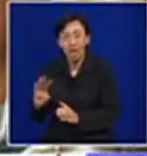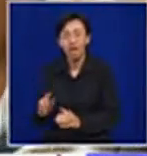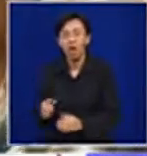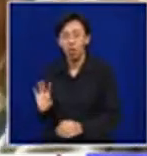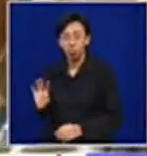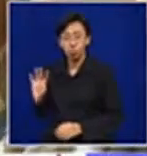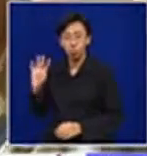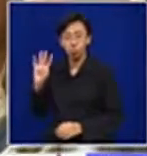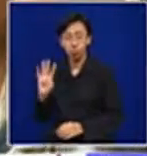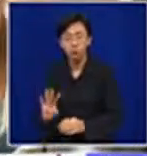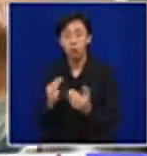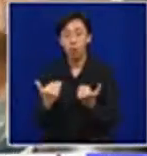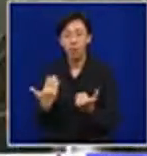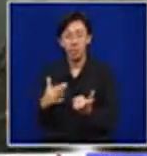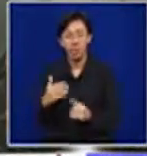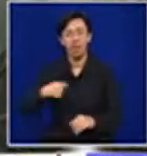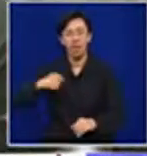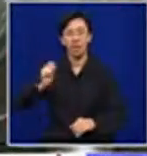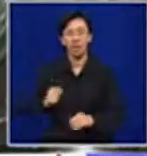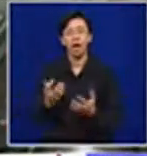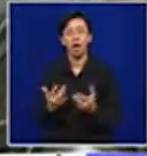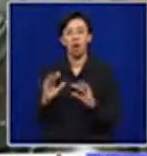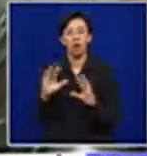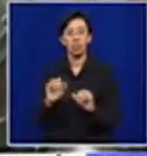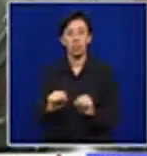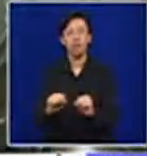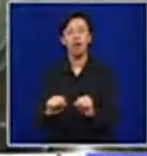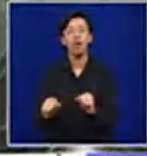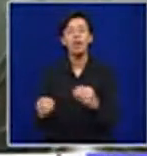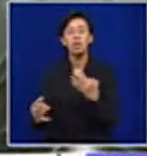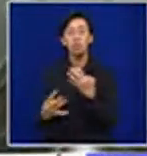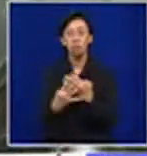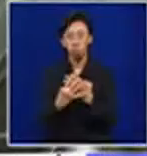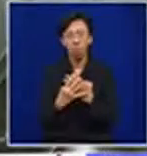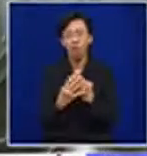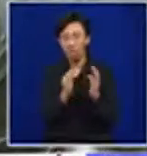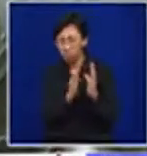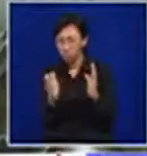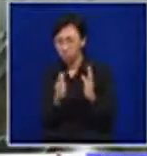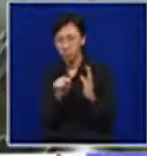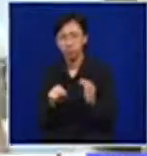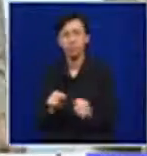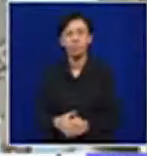ไม่ได้เดินทางมาในวันนี้นะคะศาลอนุมัติออกหมายจับให้มารับโทษภายในอายุความค่ะ